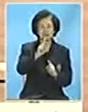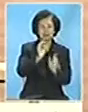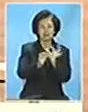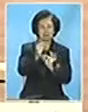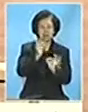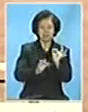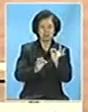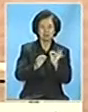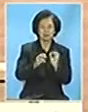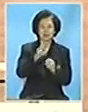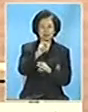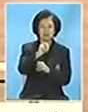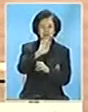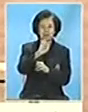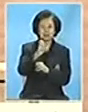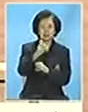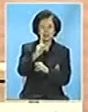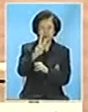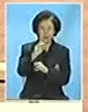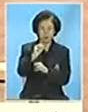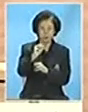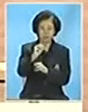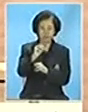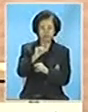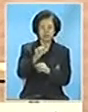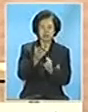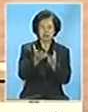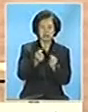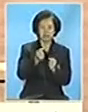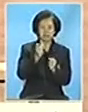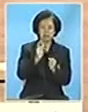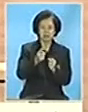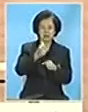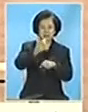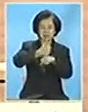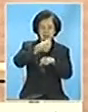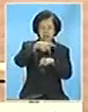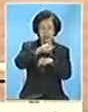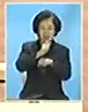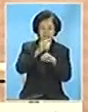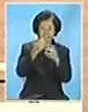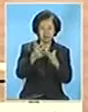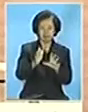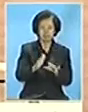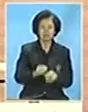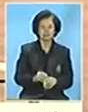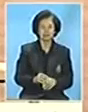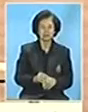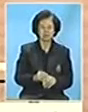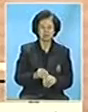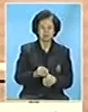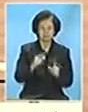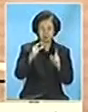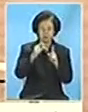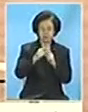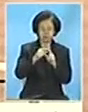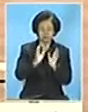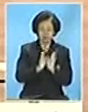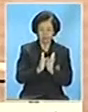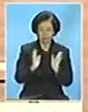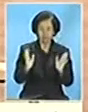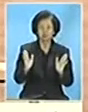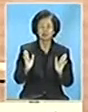ซึ่งท่านได้รับเลือกขึ้นเป็นประธานวุฒิสภาท่านต่อไป นอกจากคำขอบคุณที่จะกับผมจ